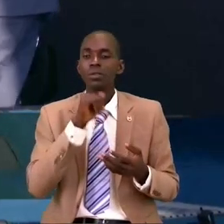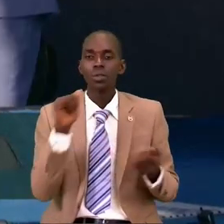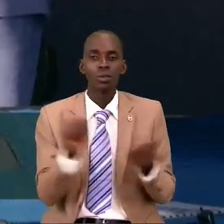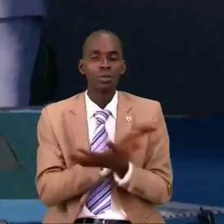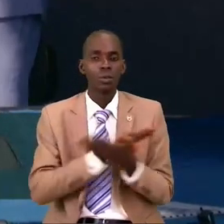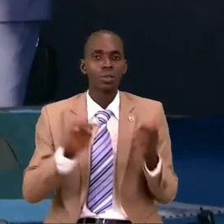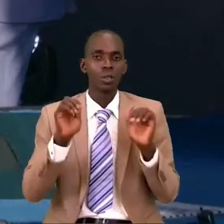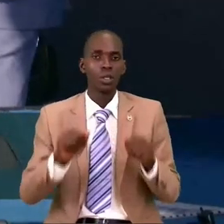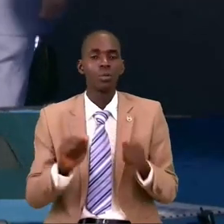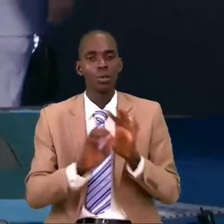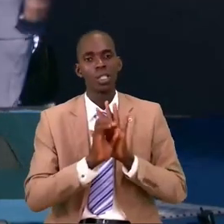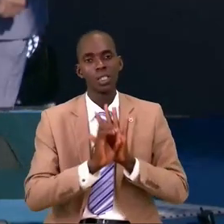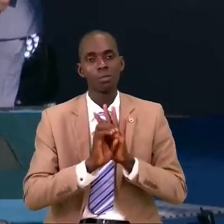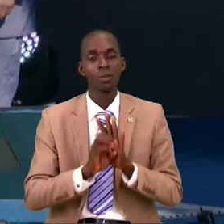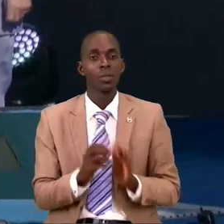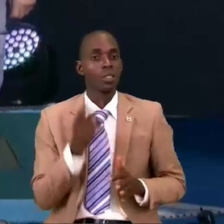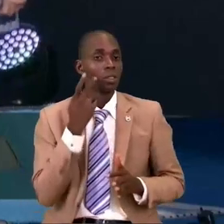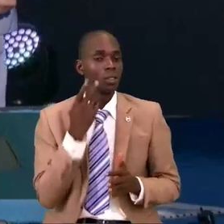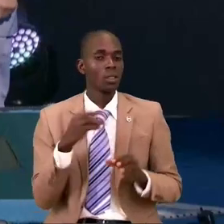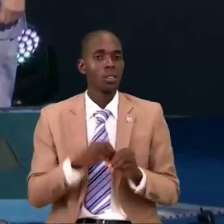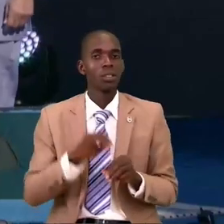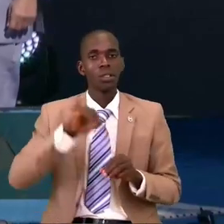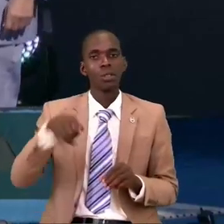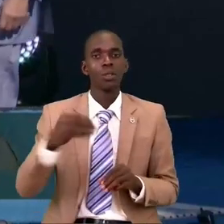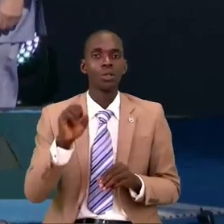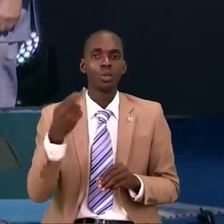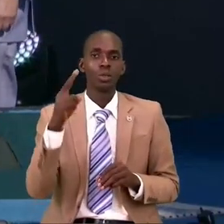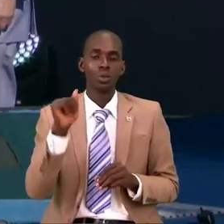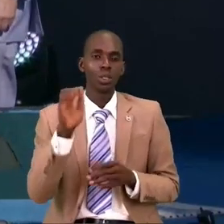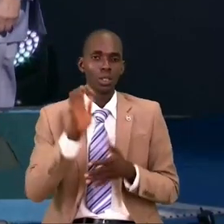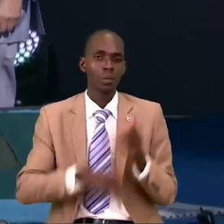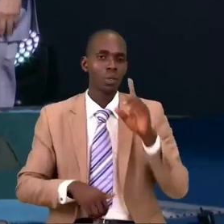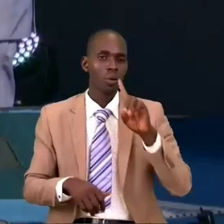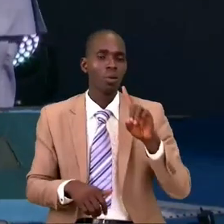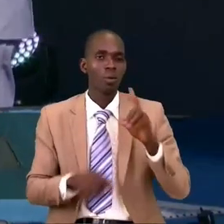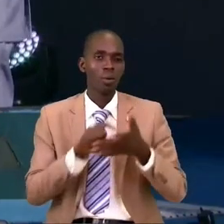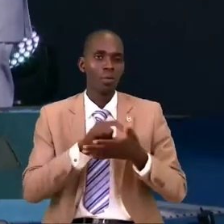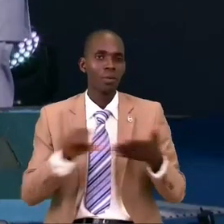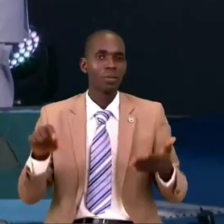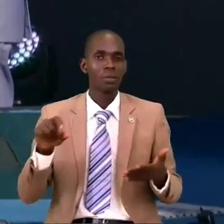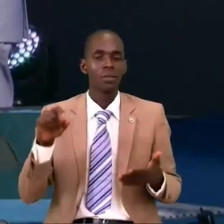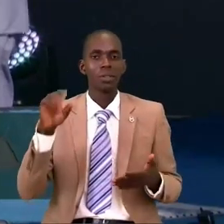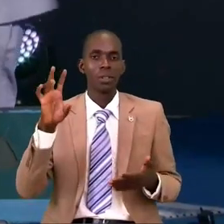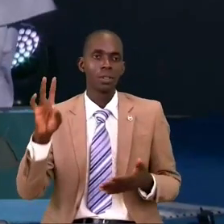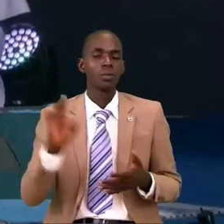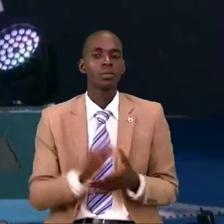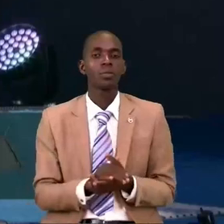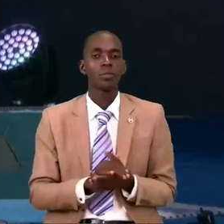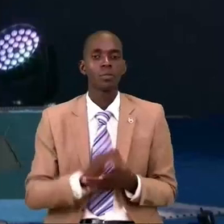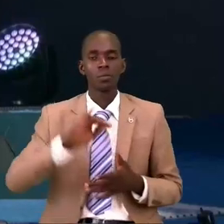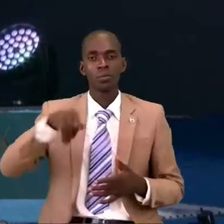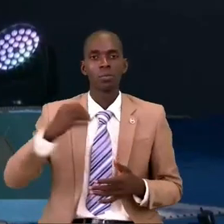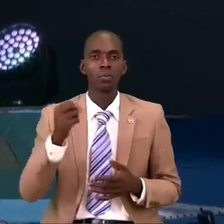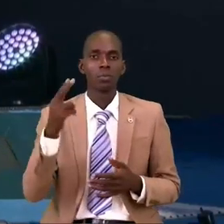1, verset 7. Verset 7. Sois, fortifie-toi.